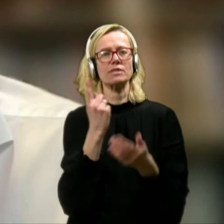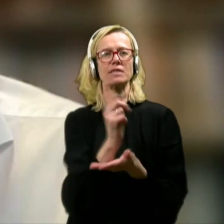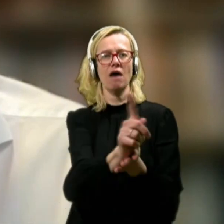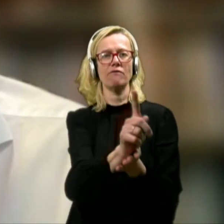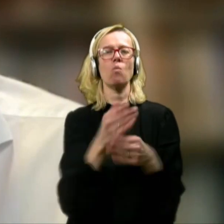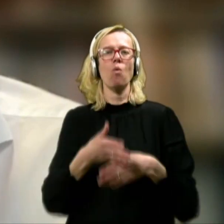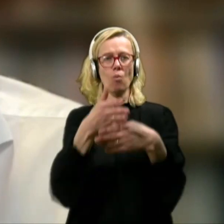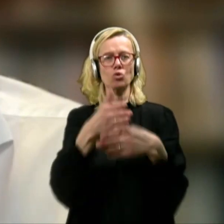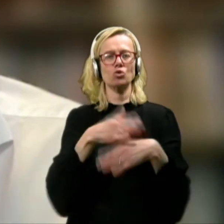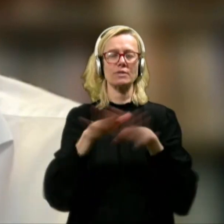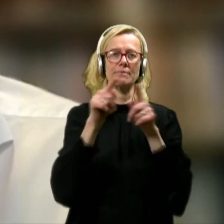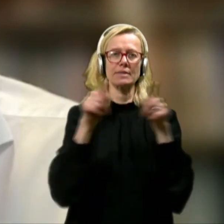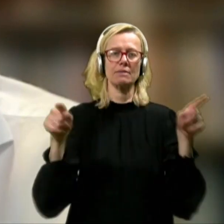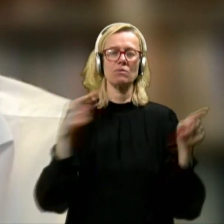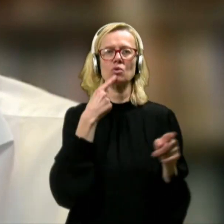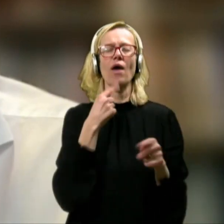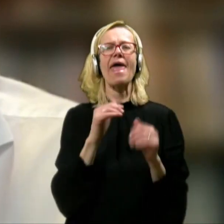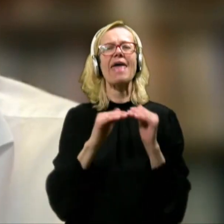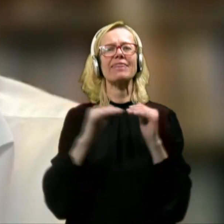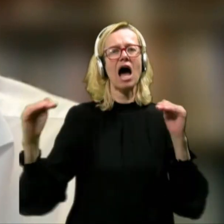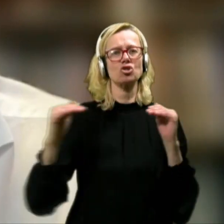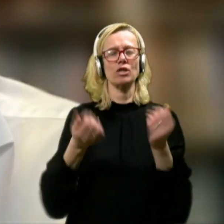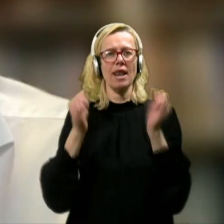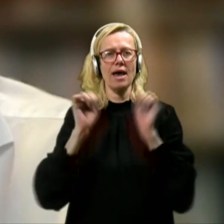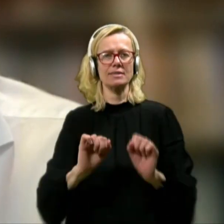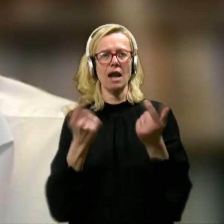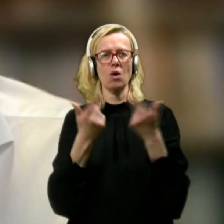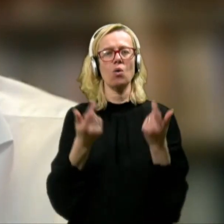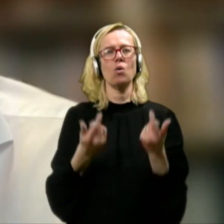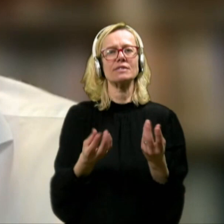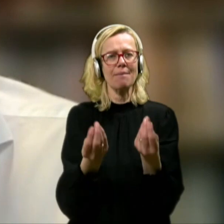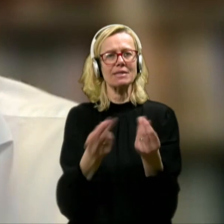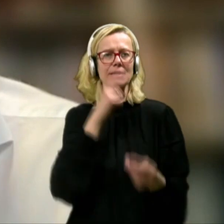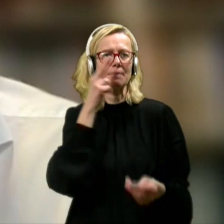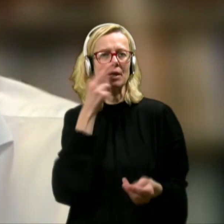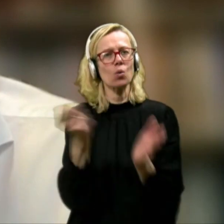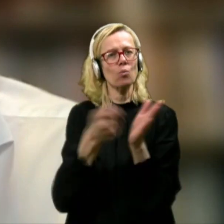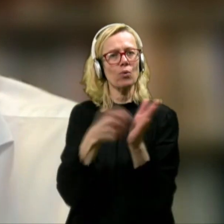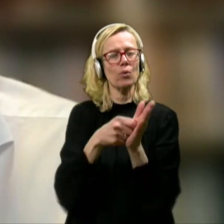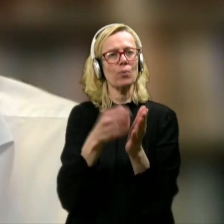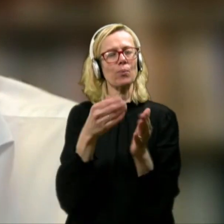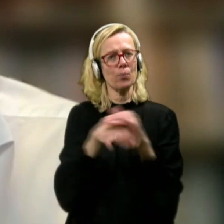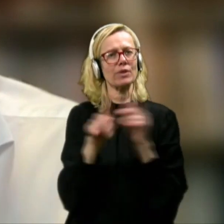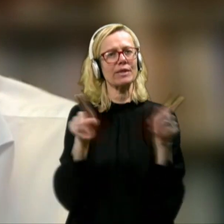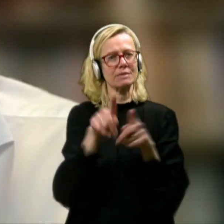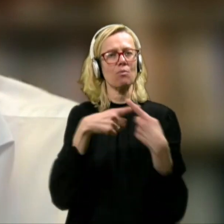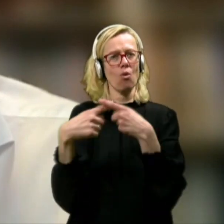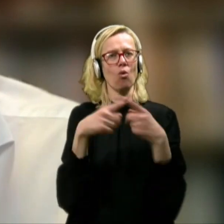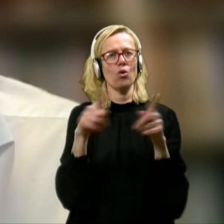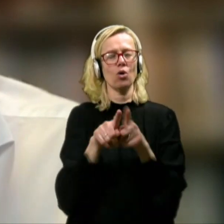pomoč vsem tistim, ki so etažni lastniki, da bodo lahko zemeljski plin kupovali pod istimi pogoji